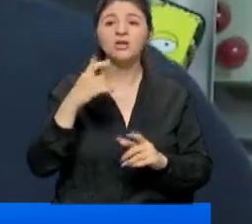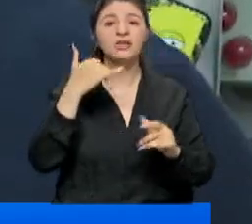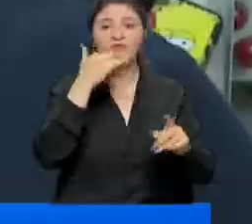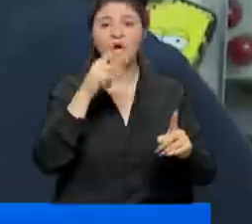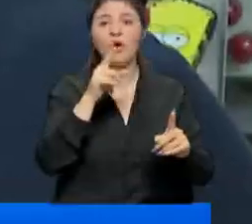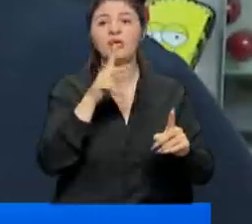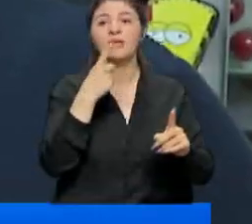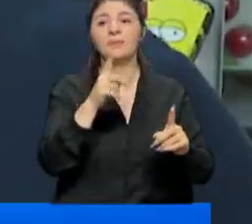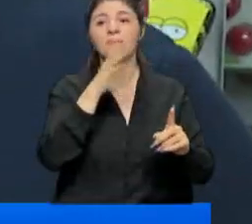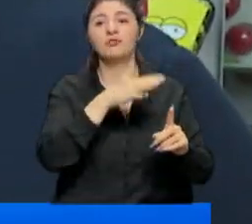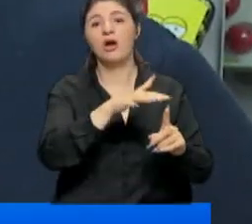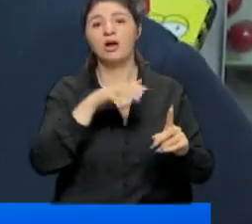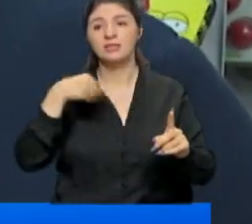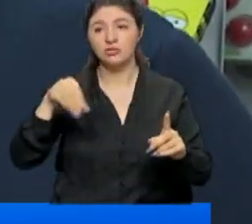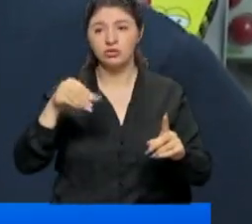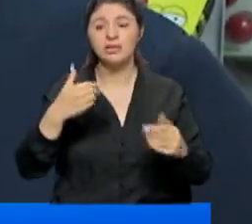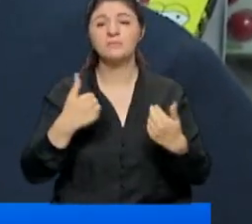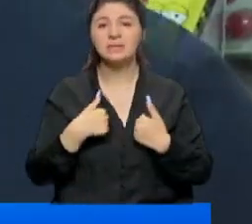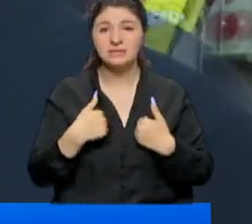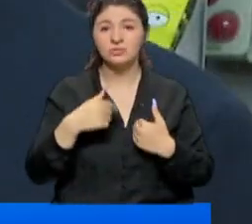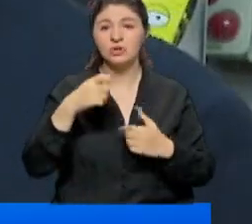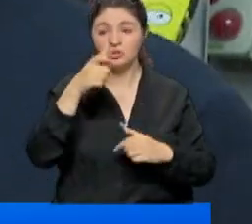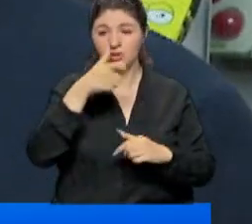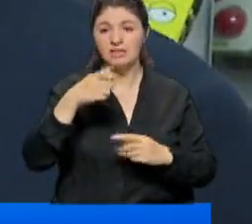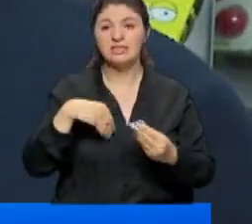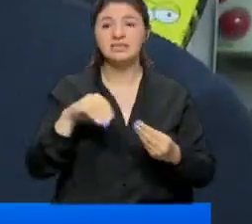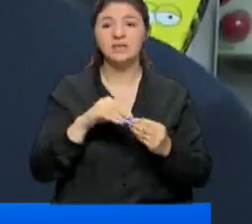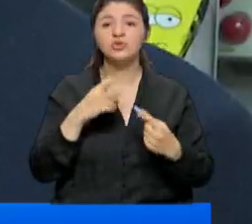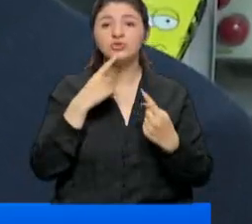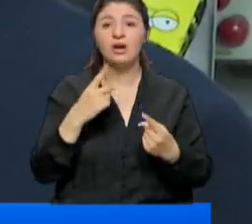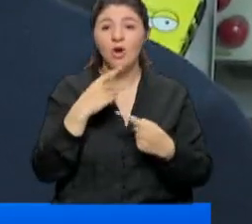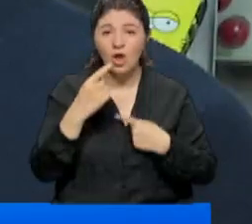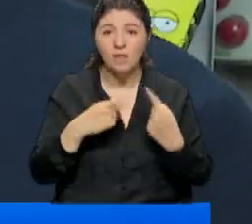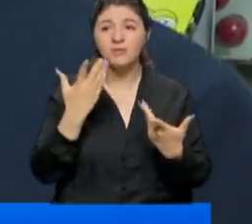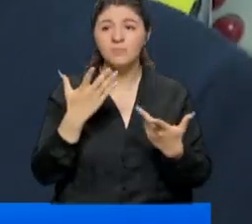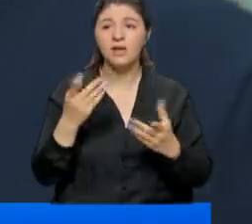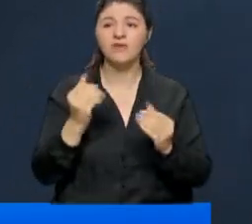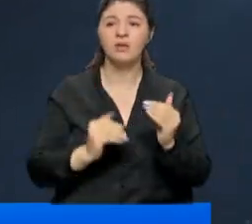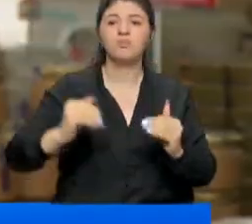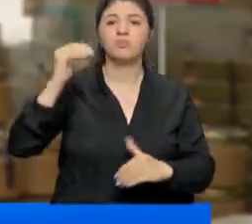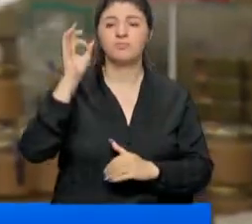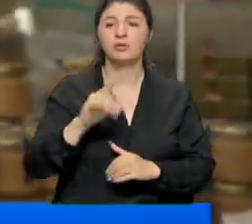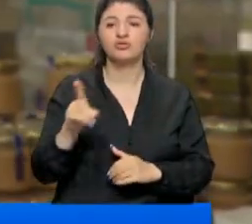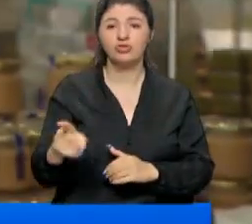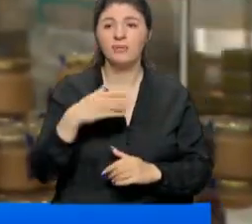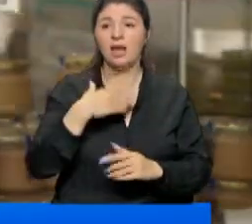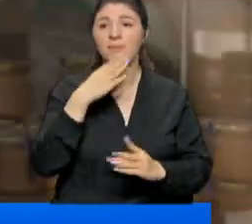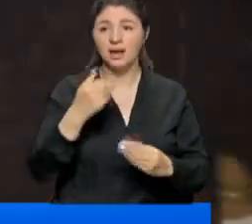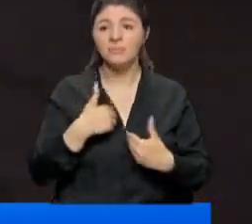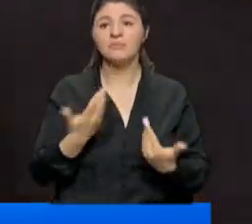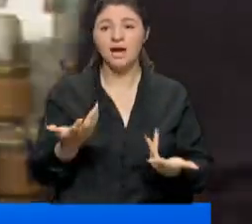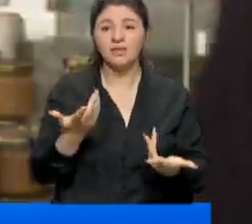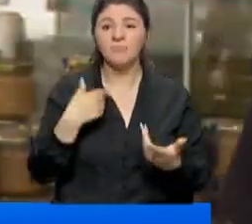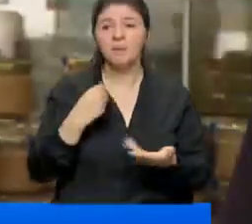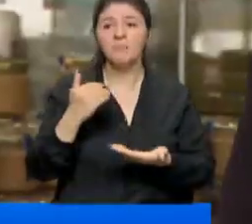cihazı şu an 12500 ses atıyoruz yani Bizim ülkede zammın söylentisi bile çıkartıyor rakamları Emekliyim Ben de